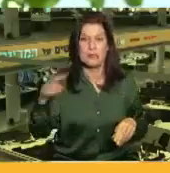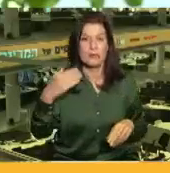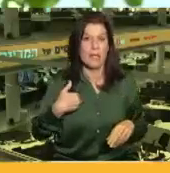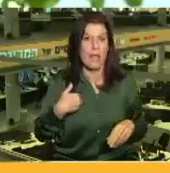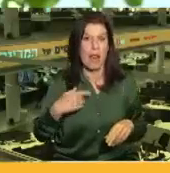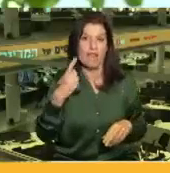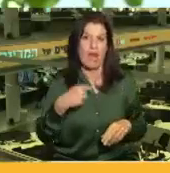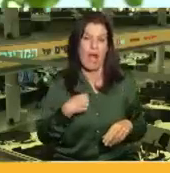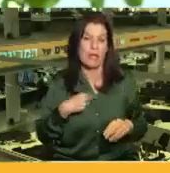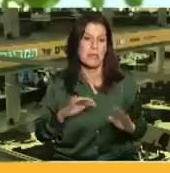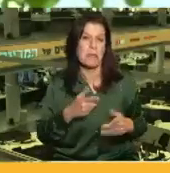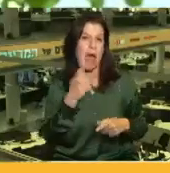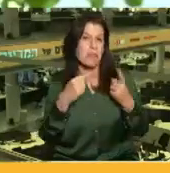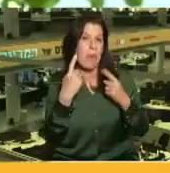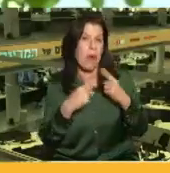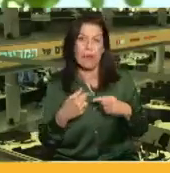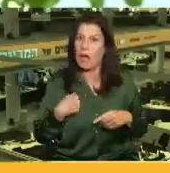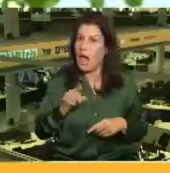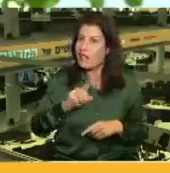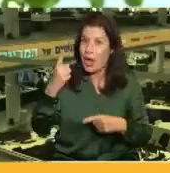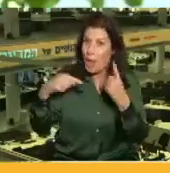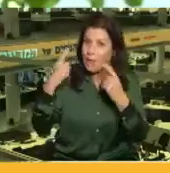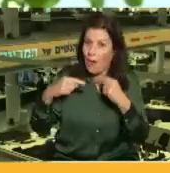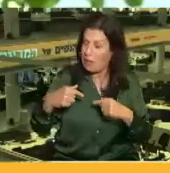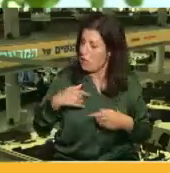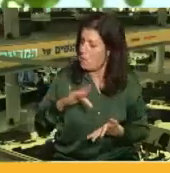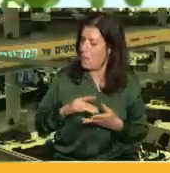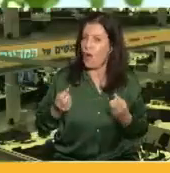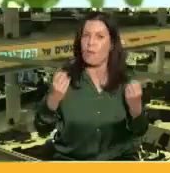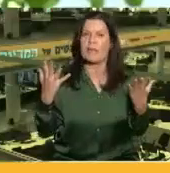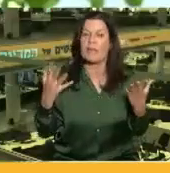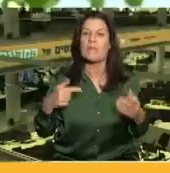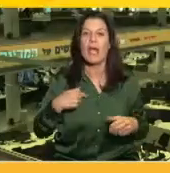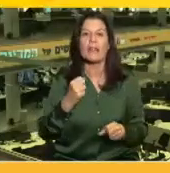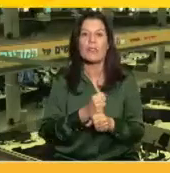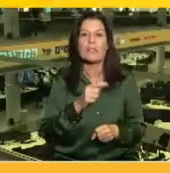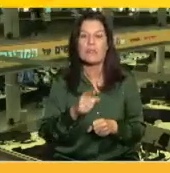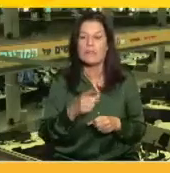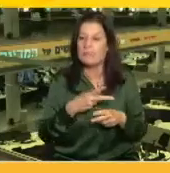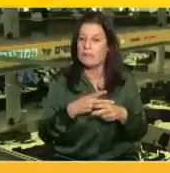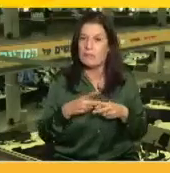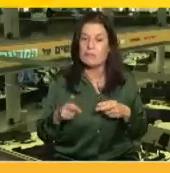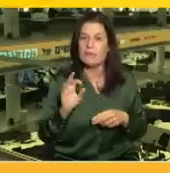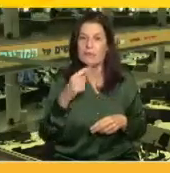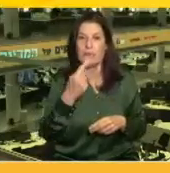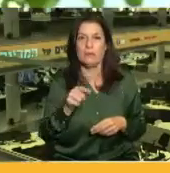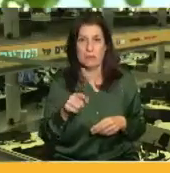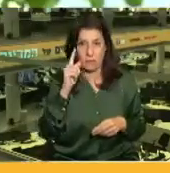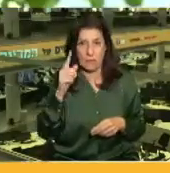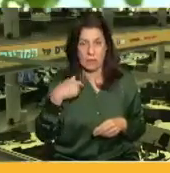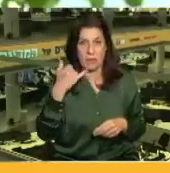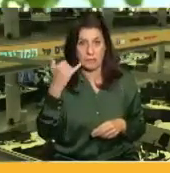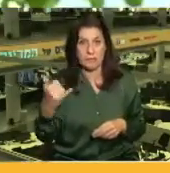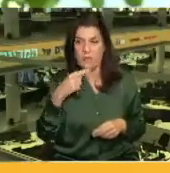את בוכה? אני לא בוכה. אני במקום מדהים. כן, כן, כן. אני עושה את זה. זה לא בכי. אני עושה את זה. אני עשיתי, אני בעצם התקשרתי לחילי ואמרתי לו, תשמע, אני